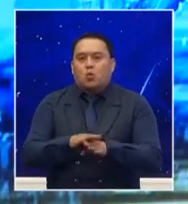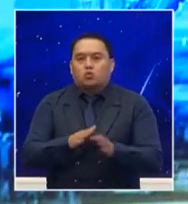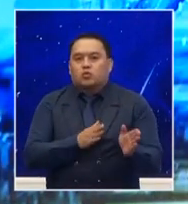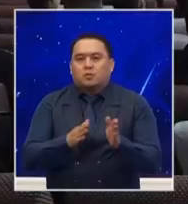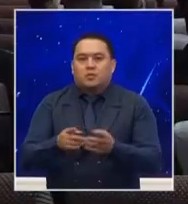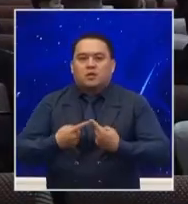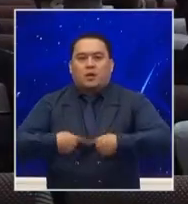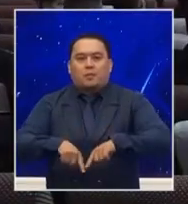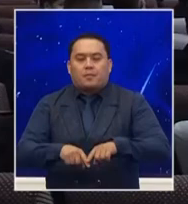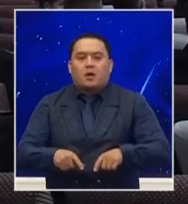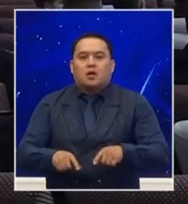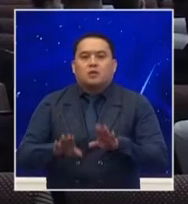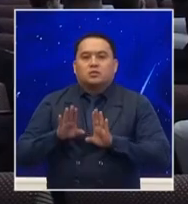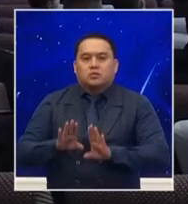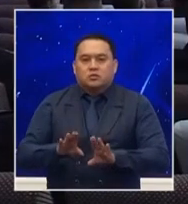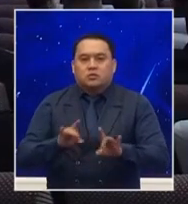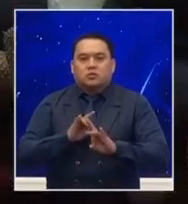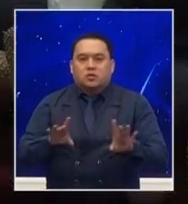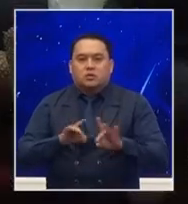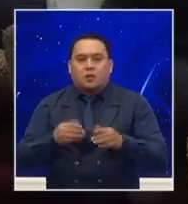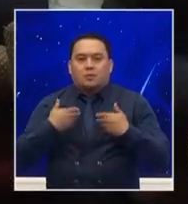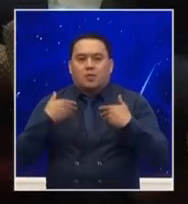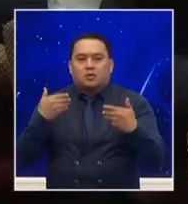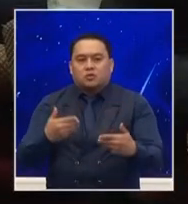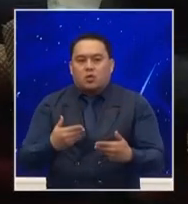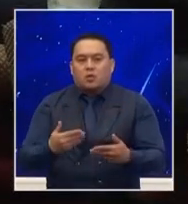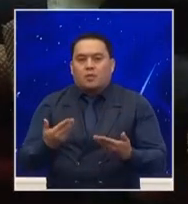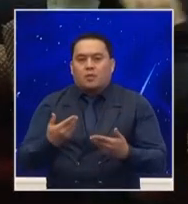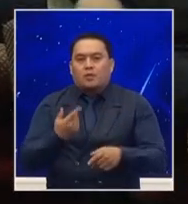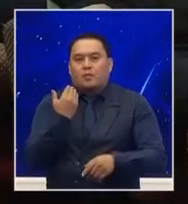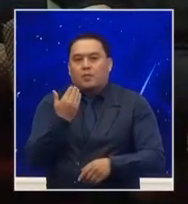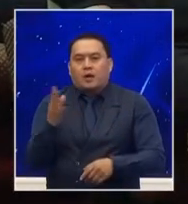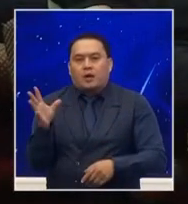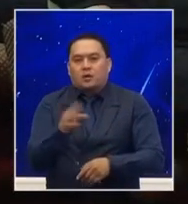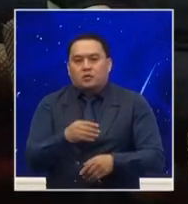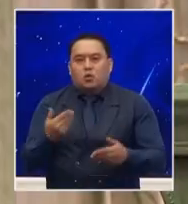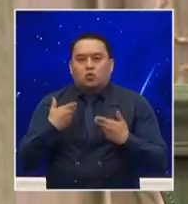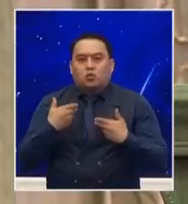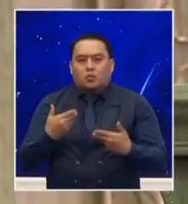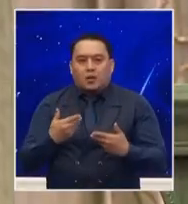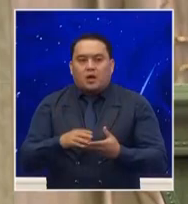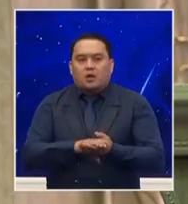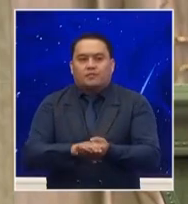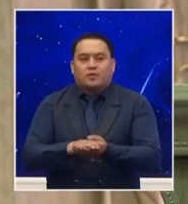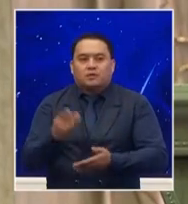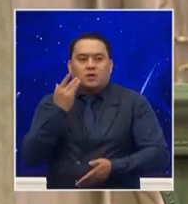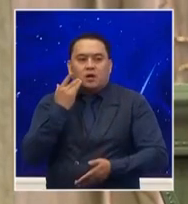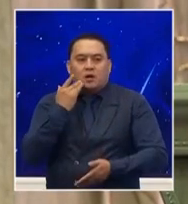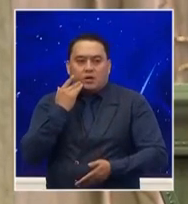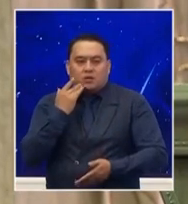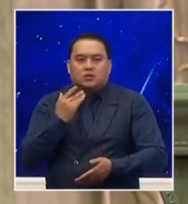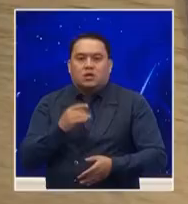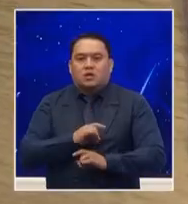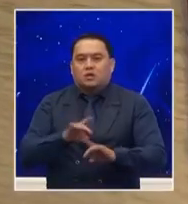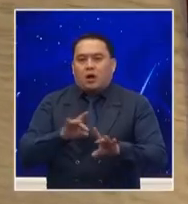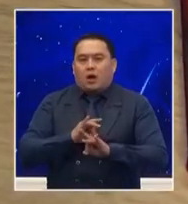жүйесі департаменті бастығының орынбасары сөз алды. Сала мамандарын мерекемен құттықтап, егемендіктің қадыры әрқашан асқақ екендігін